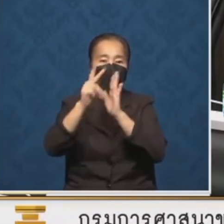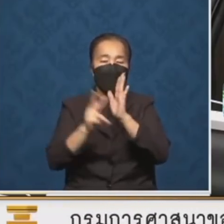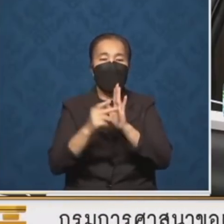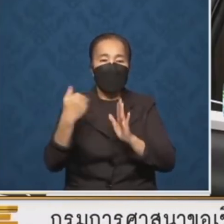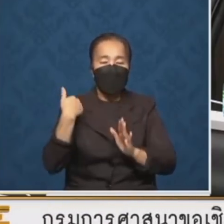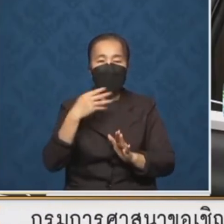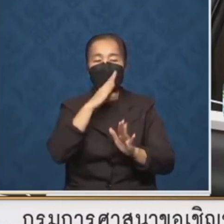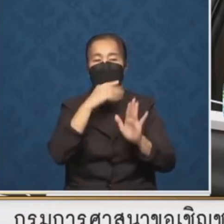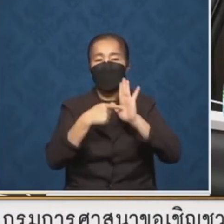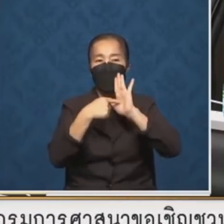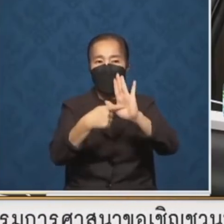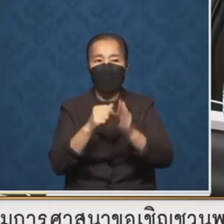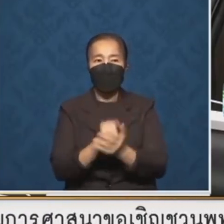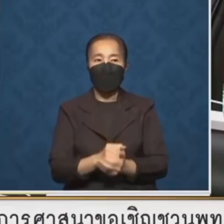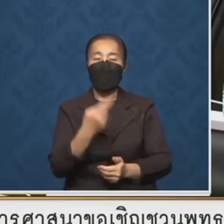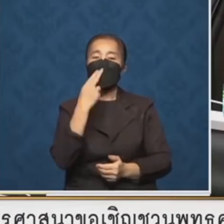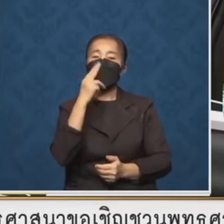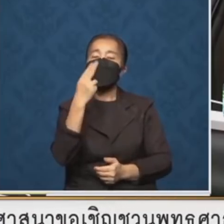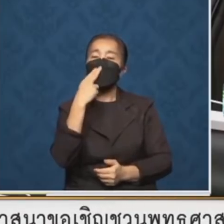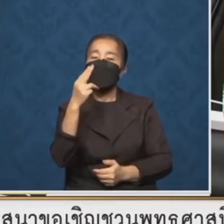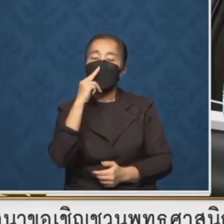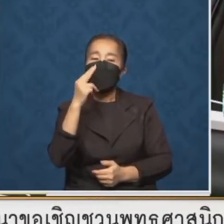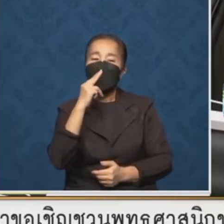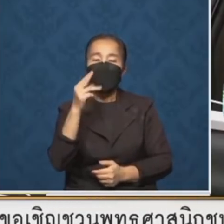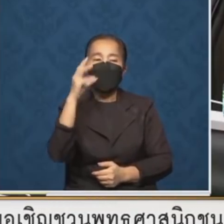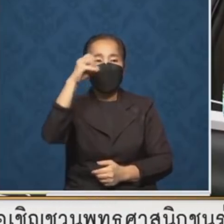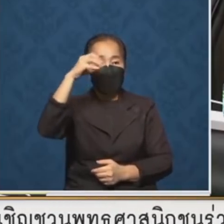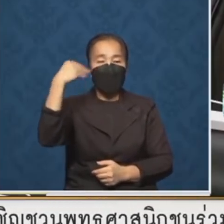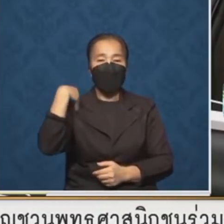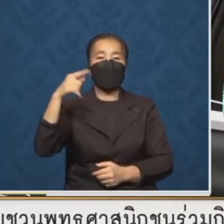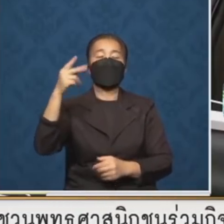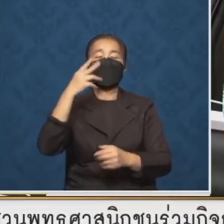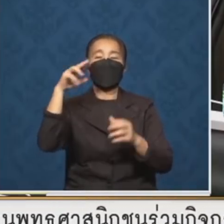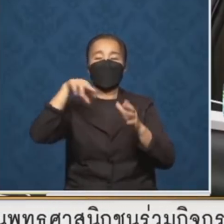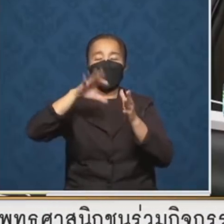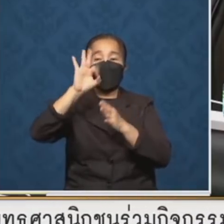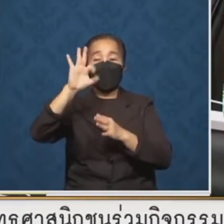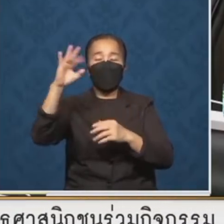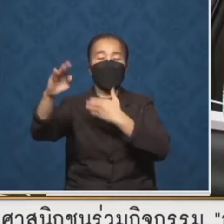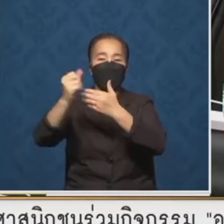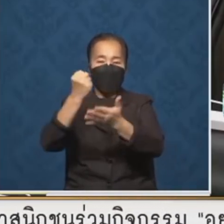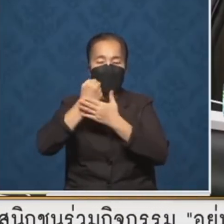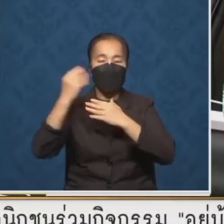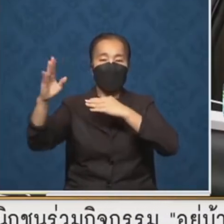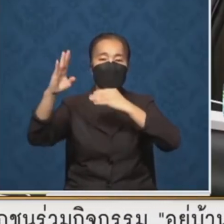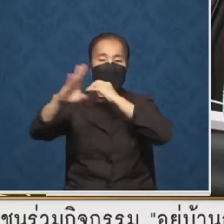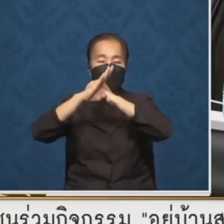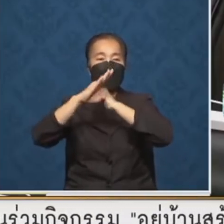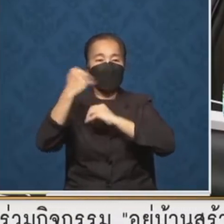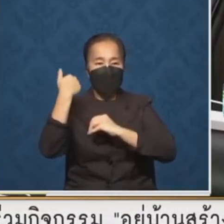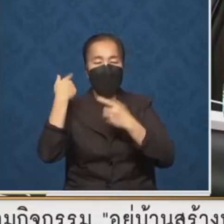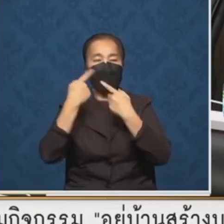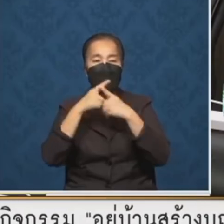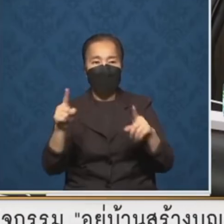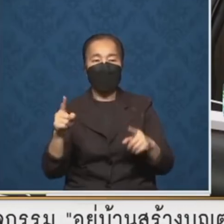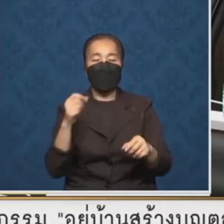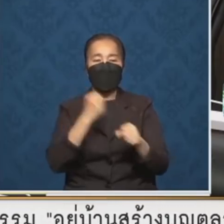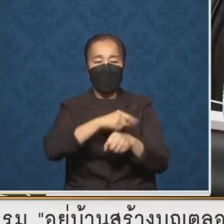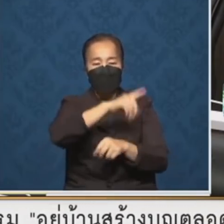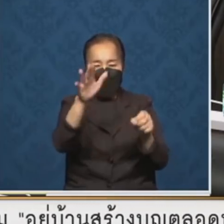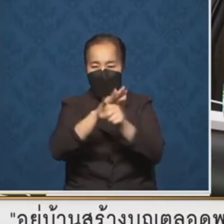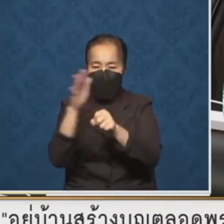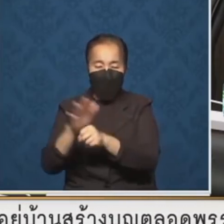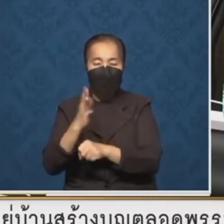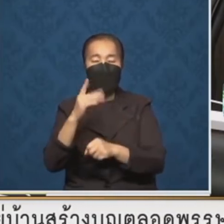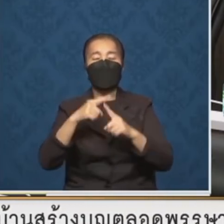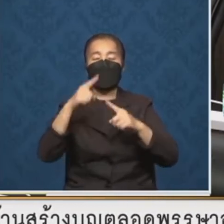ก็บุหรี่ไฟฟ้าเซ็กส์ทอยครับ Facebook จะช่วยปิดกั้นเหล่านี้ให้ในประเทศไทยอาจจะทำได้ไม่หมดแต่ก็เข้าถึงได้ยากมากขึ้น